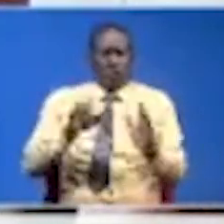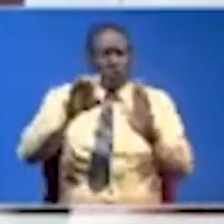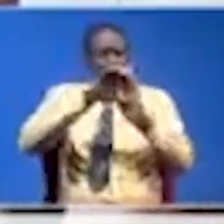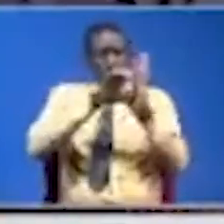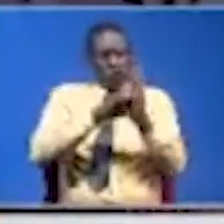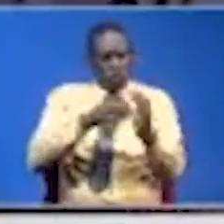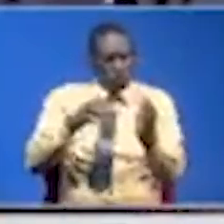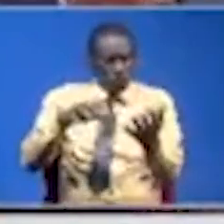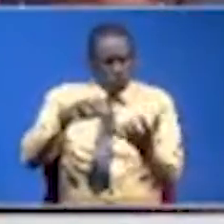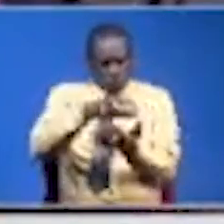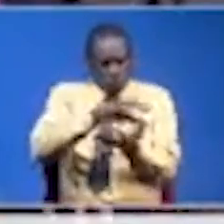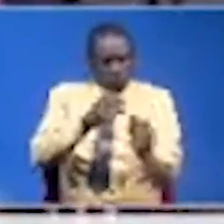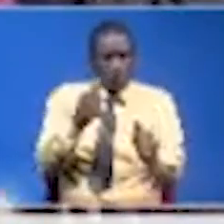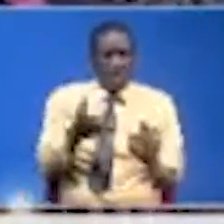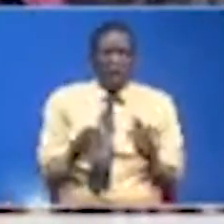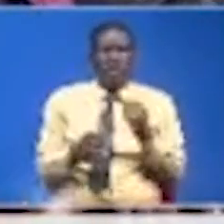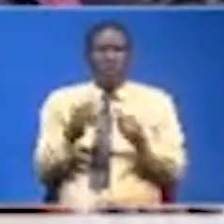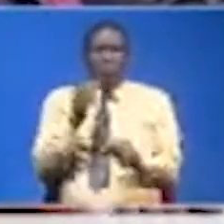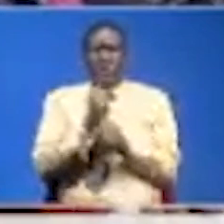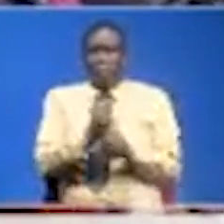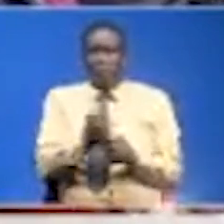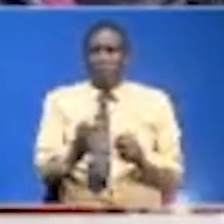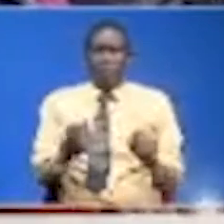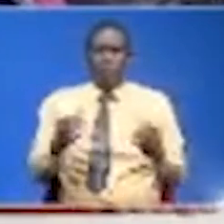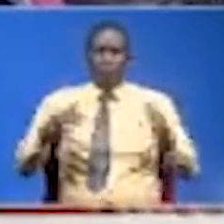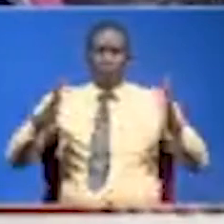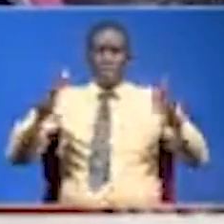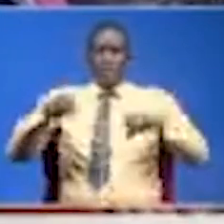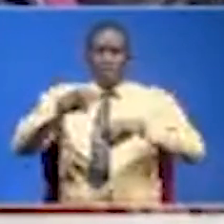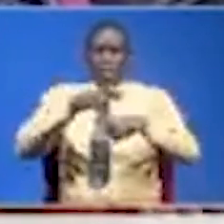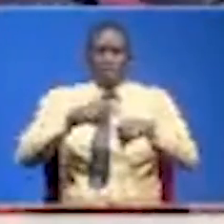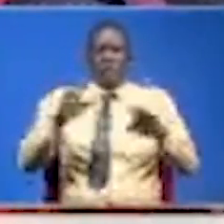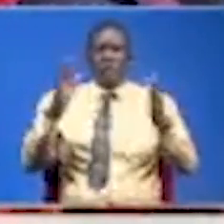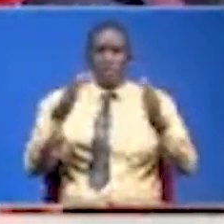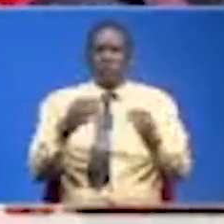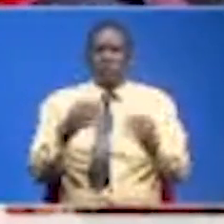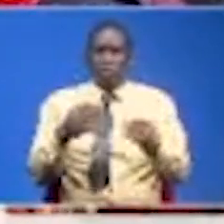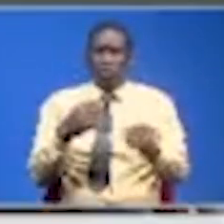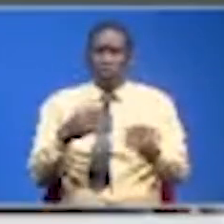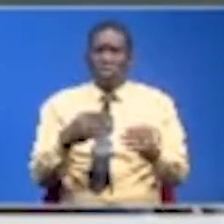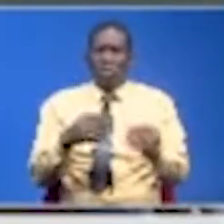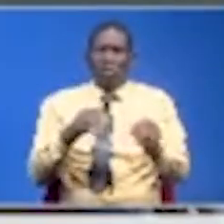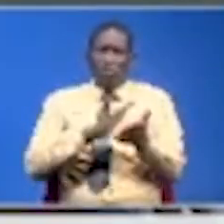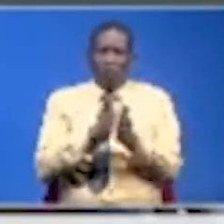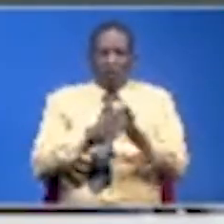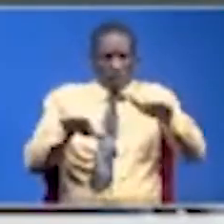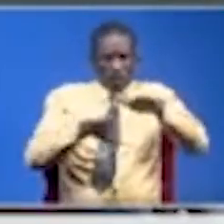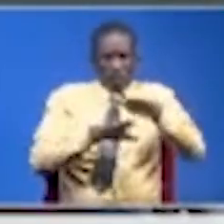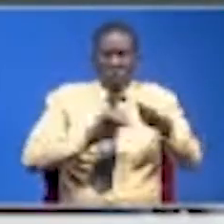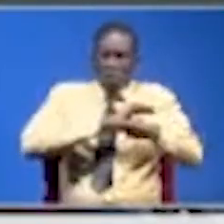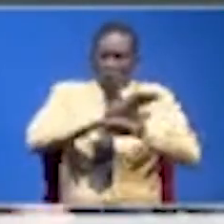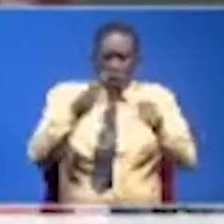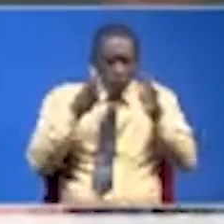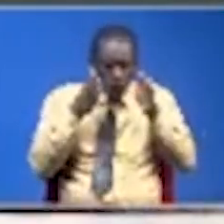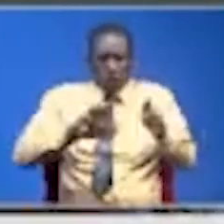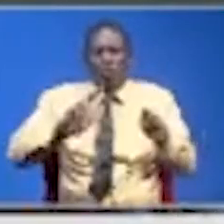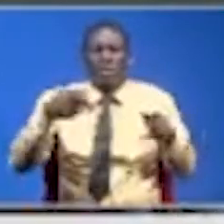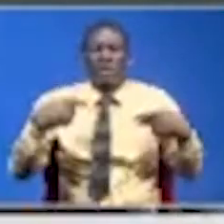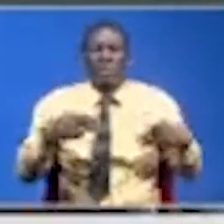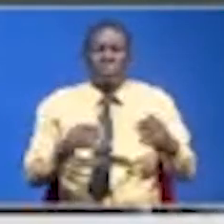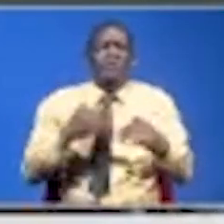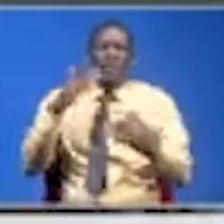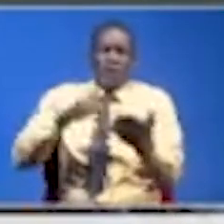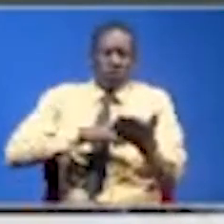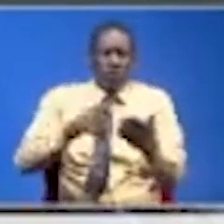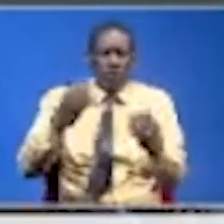kinachoshuhudiwa kilichomfanya kufanya sherehe za kitaifa kwa mara ya kwanza bila naibu wake. Macho yote ya Wakenya sasa ni wiki kesho